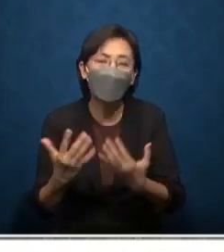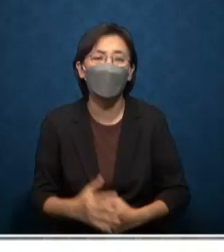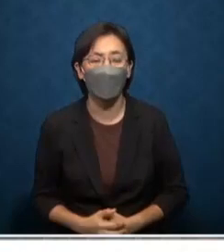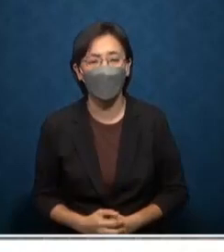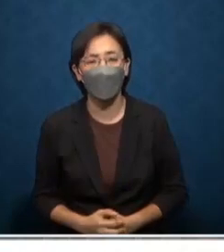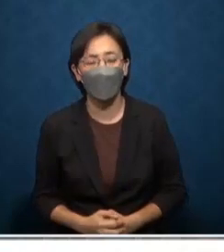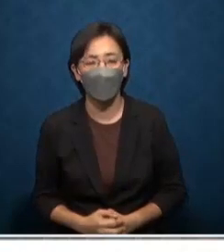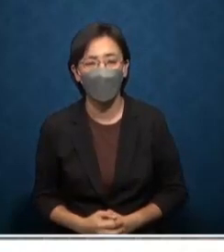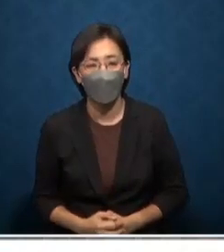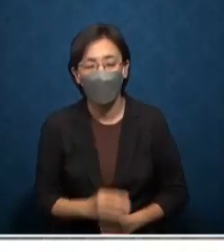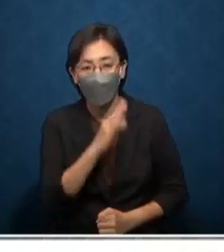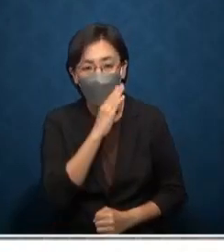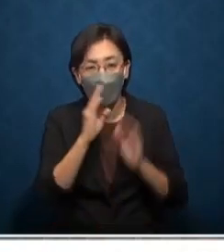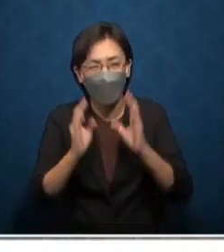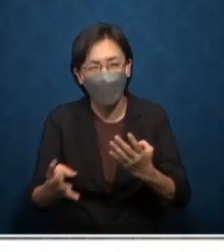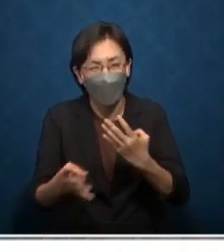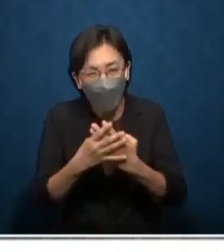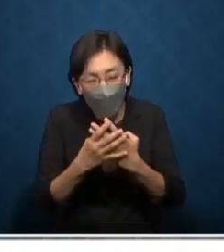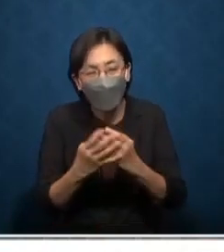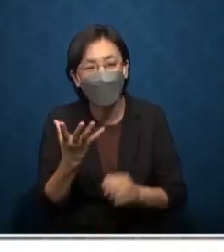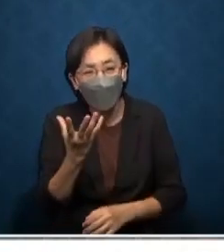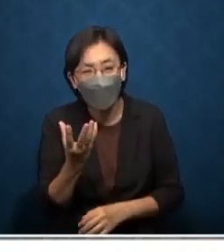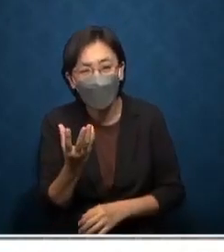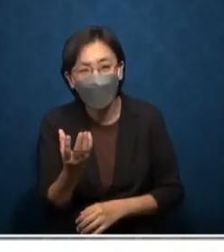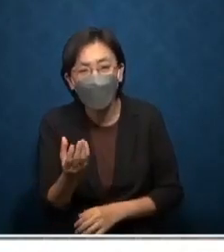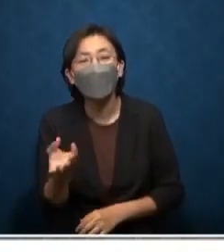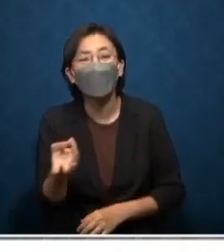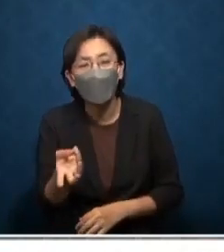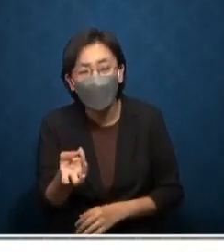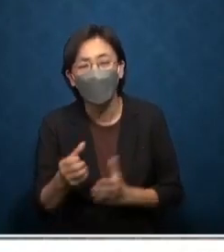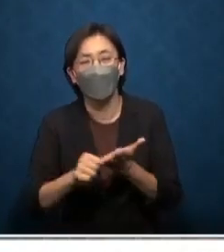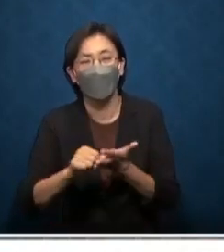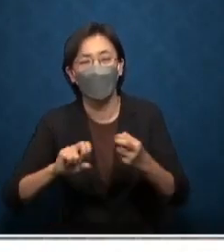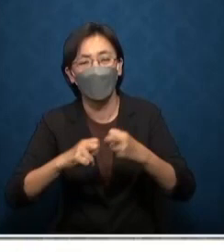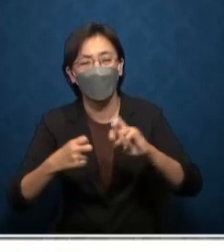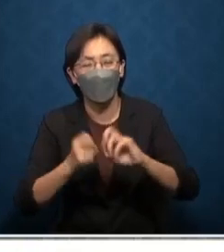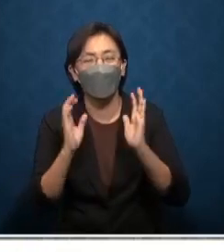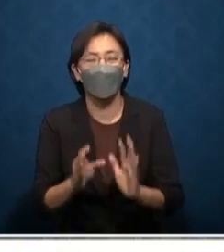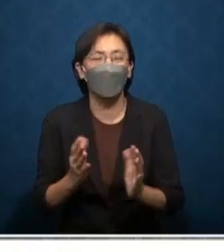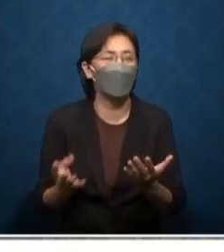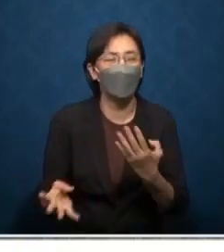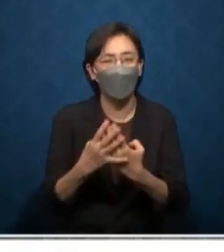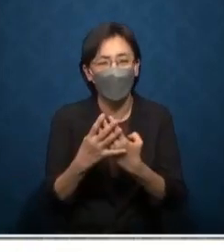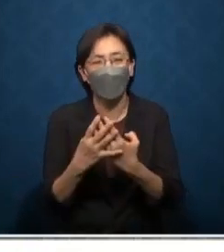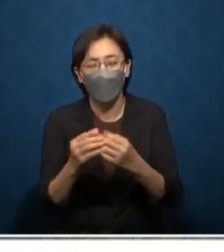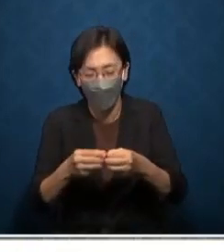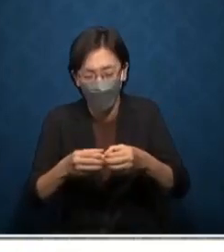ผมวาการที่ให้นักโทษน้อยลงหรอว่าการแ้ปญหานักโทษลนคุกนั้นก็เป็ส่นหนึ่ง